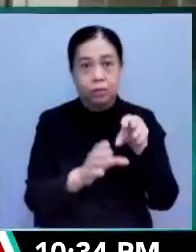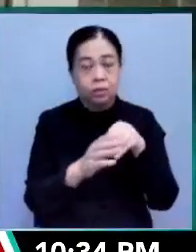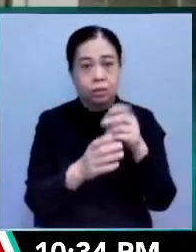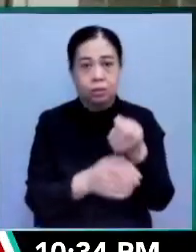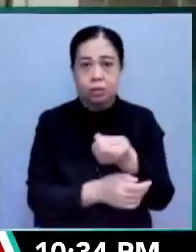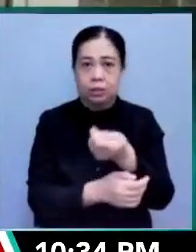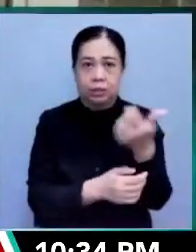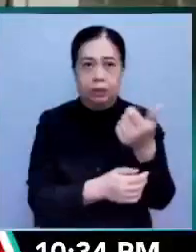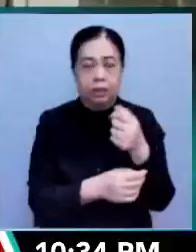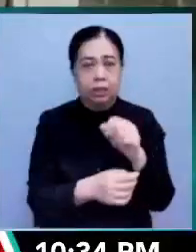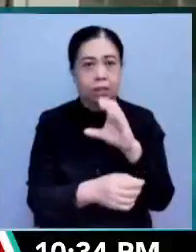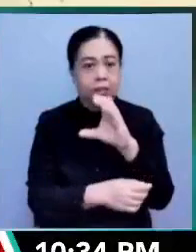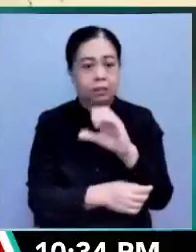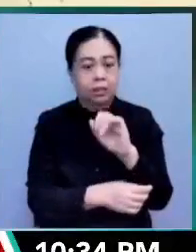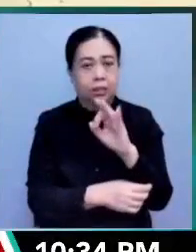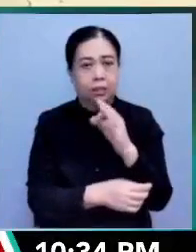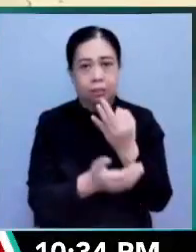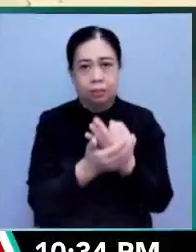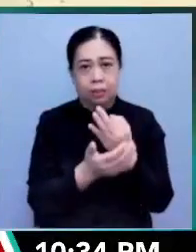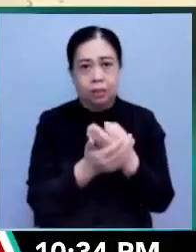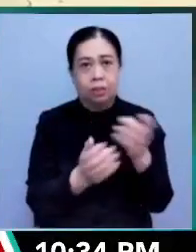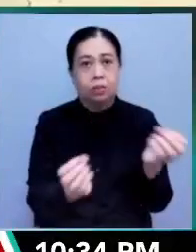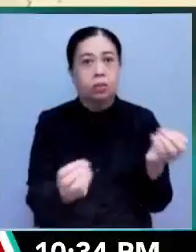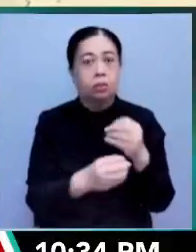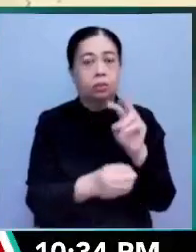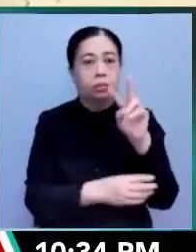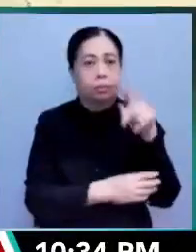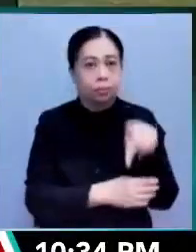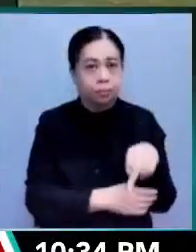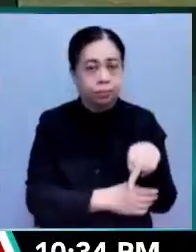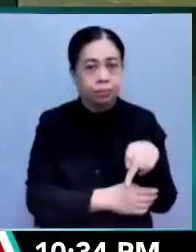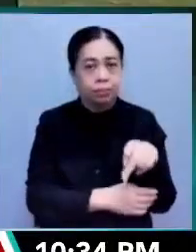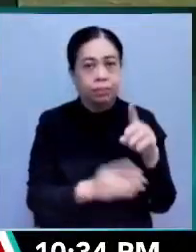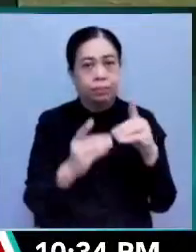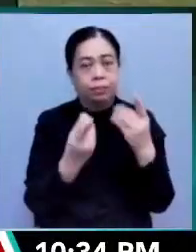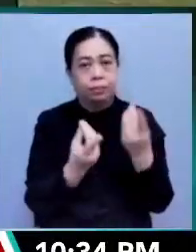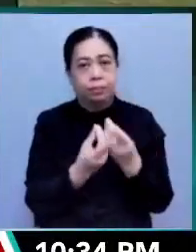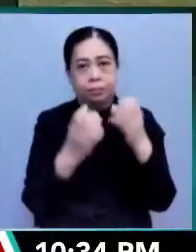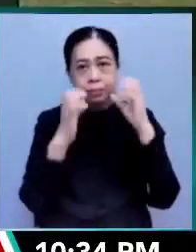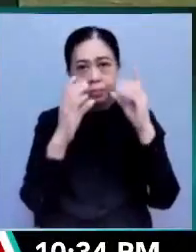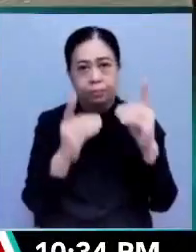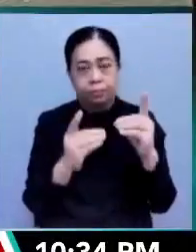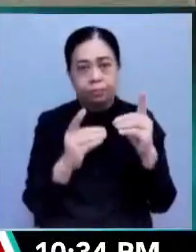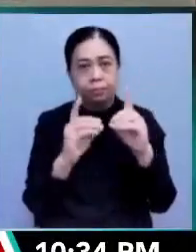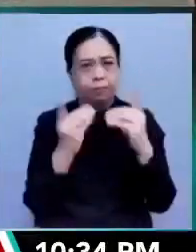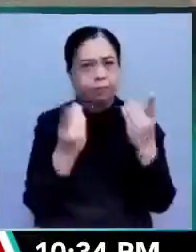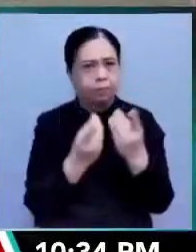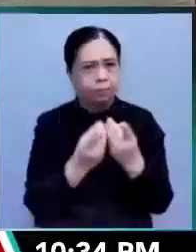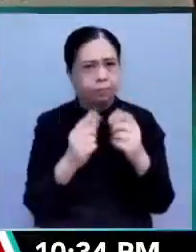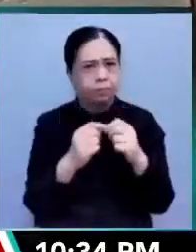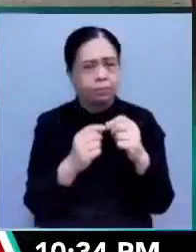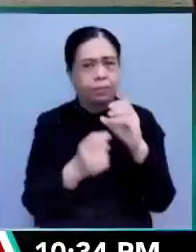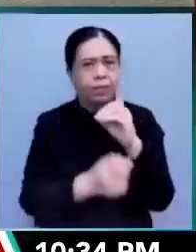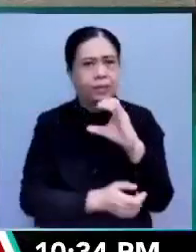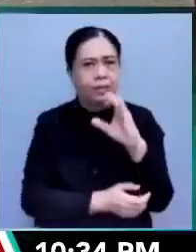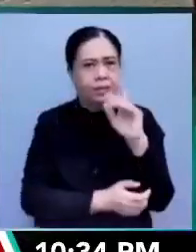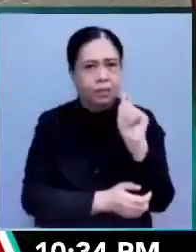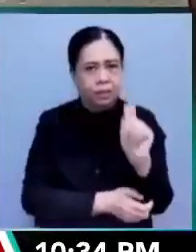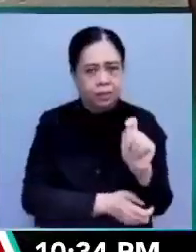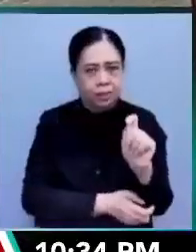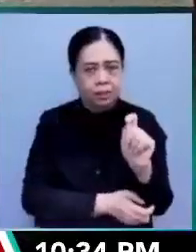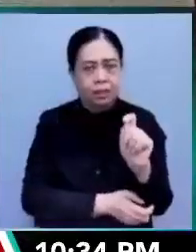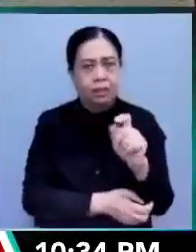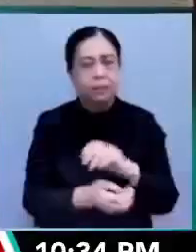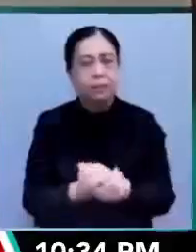ng confidential funds ang Office of the Vice President, Department of Education, Department of Information and Communications